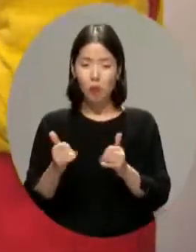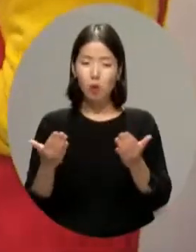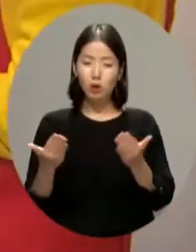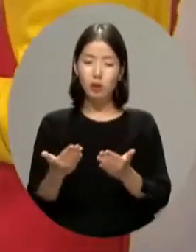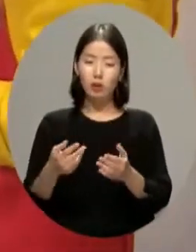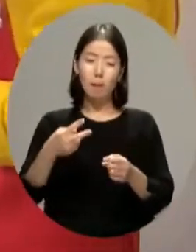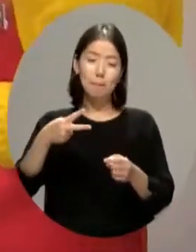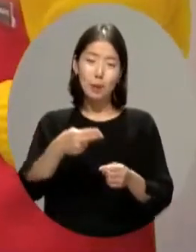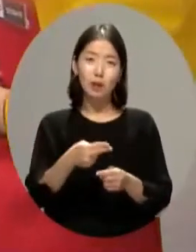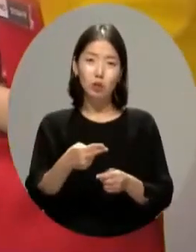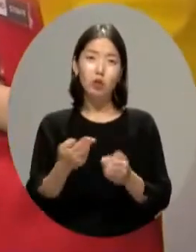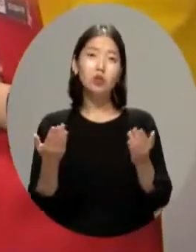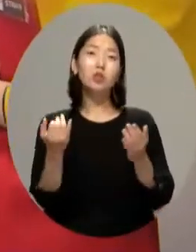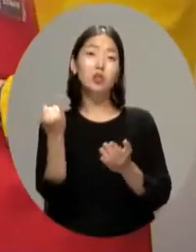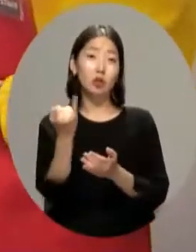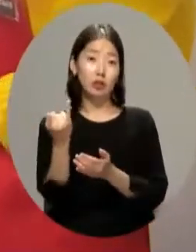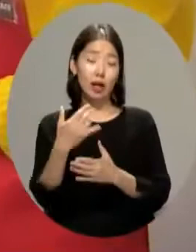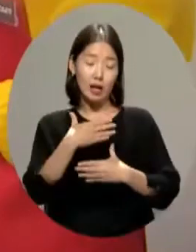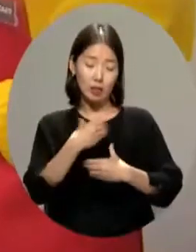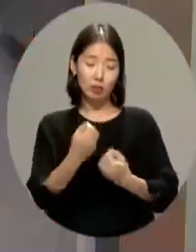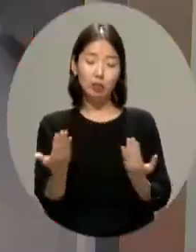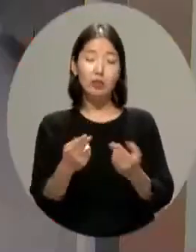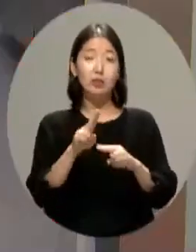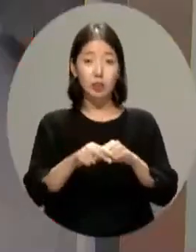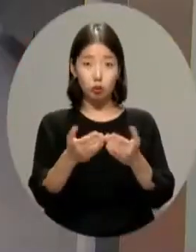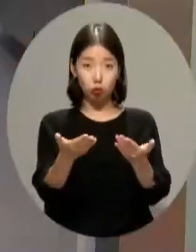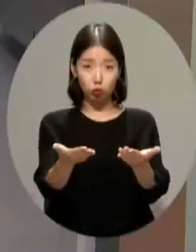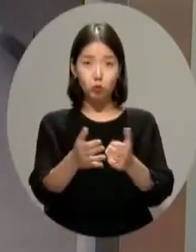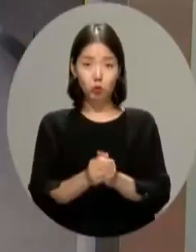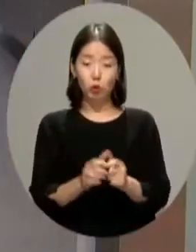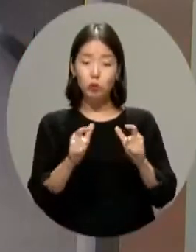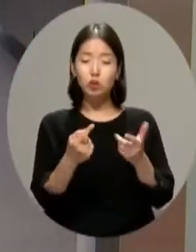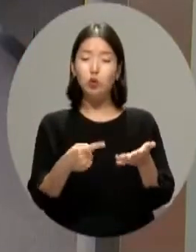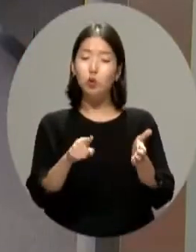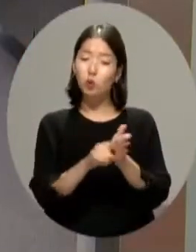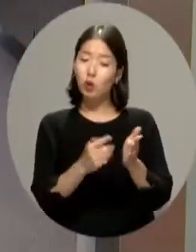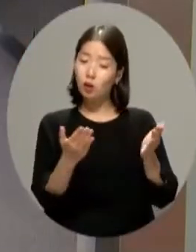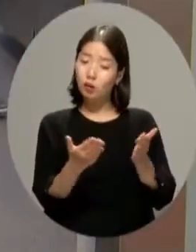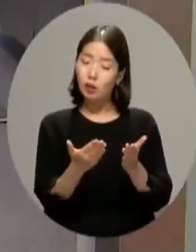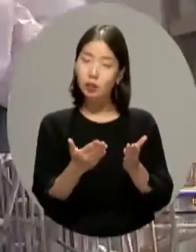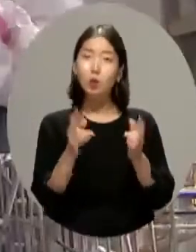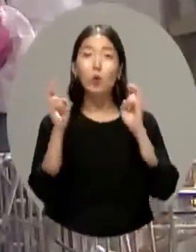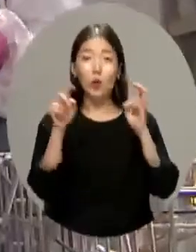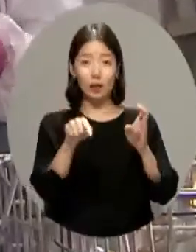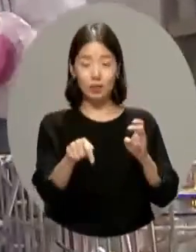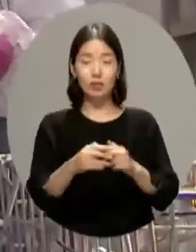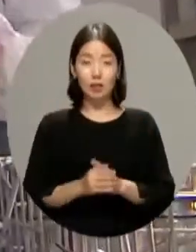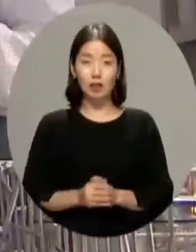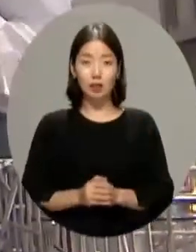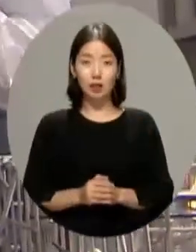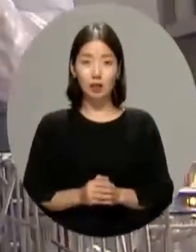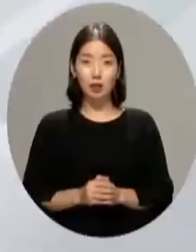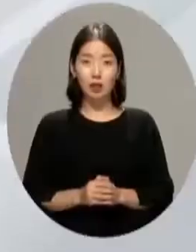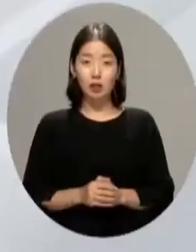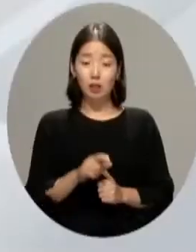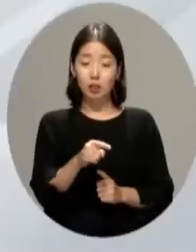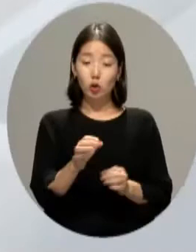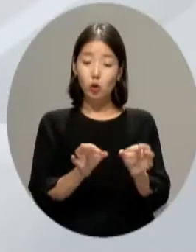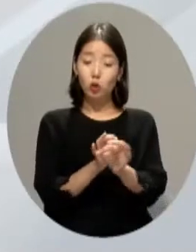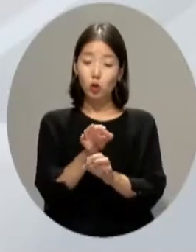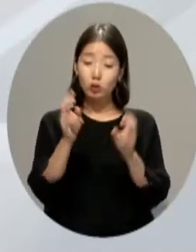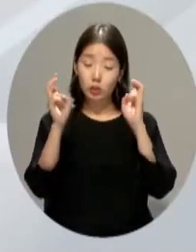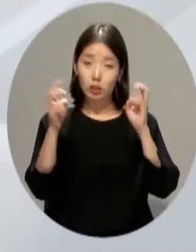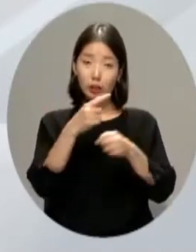여성 등에게 안정적인 일자리를 제공하고 지역을 위해서도 일하는 기업입니다. 도내 사회적 경제